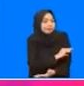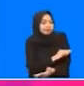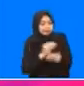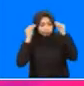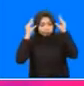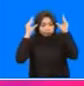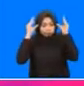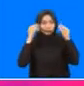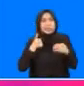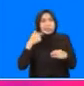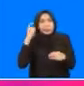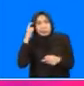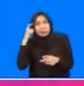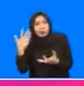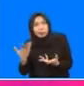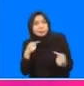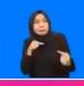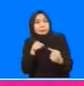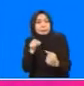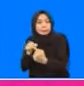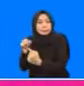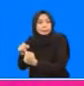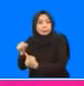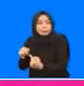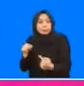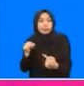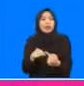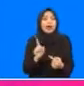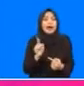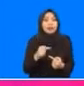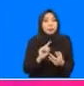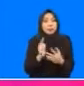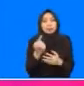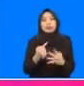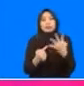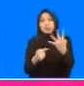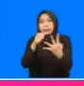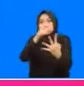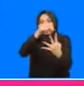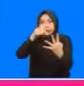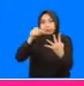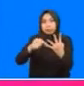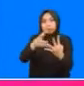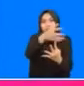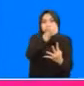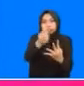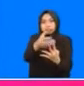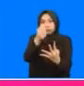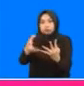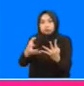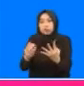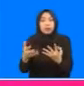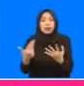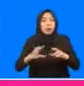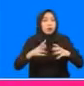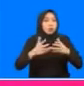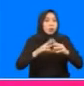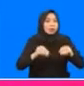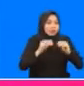relevan. Sehingga membantu kita mencapai 4 tujuan prioritas dari Education Working Group,